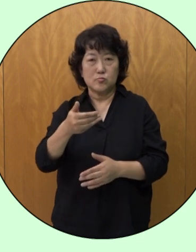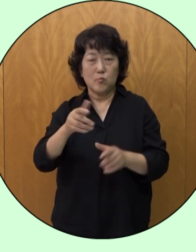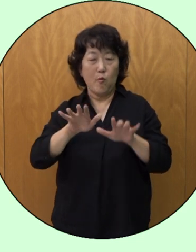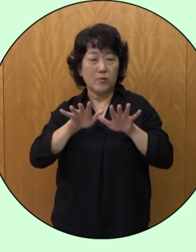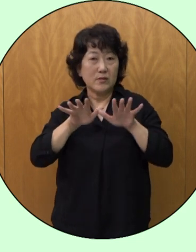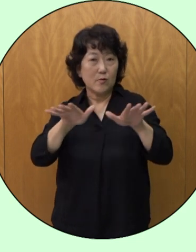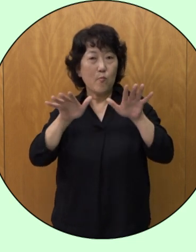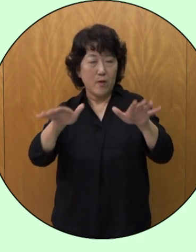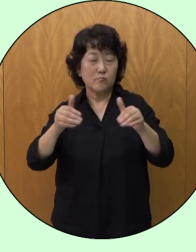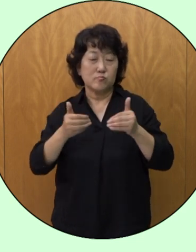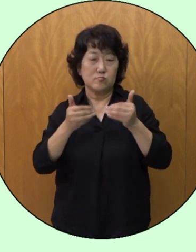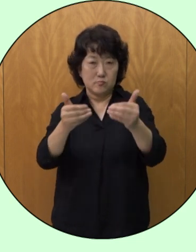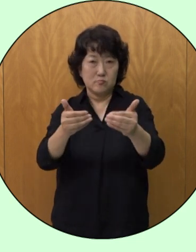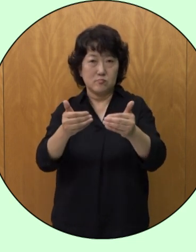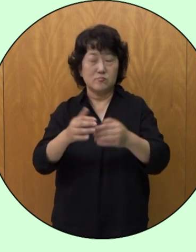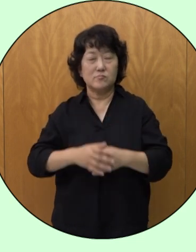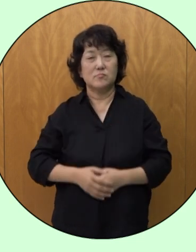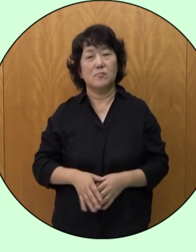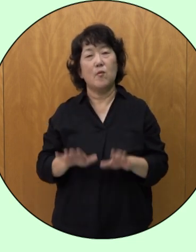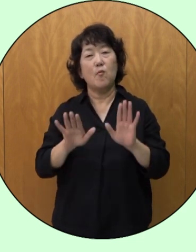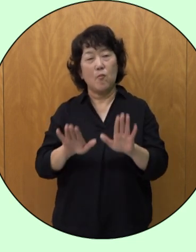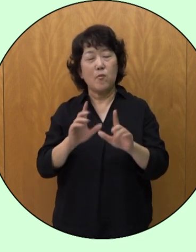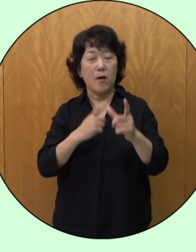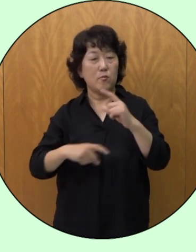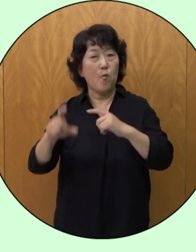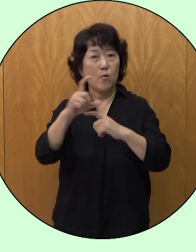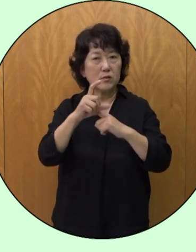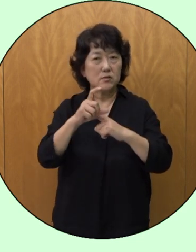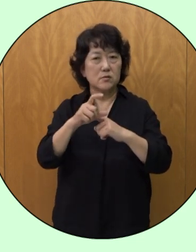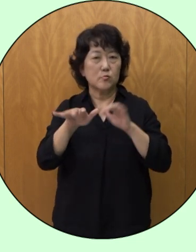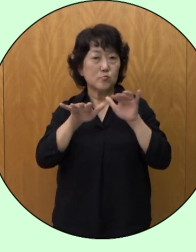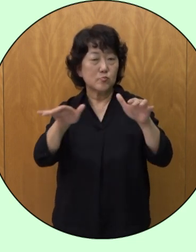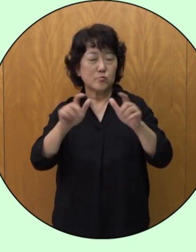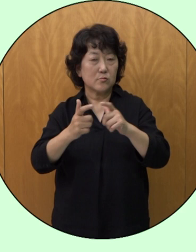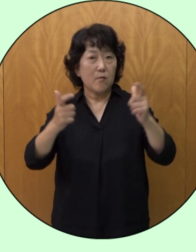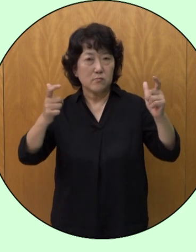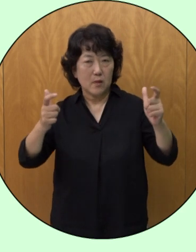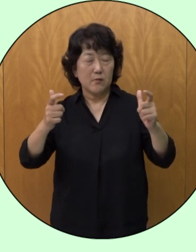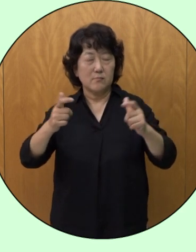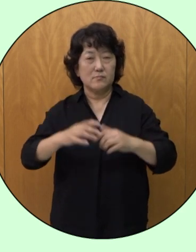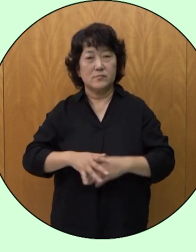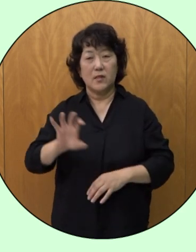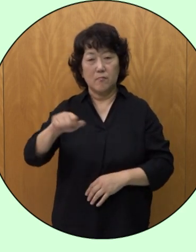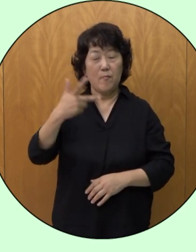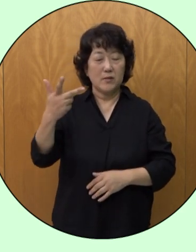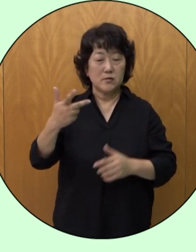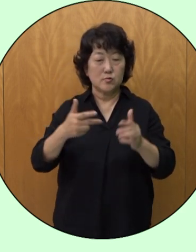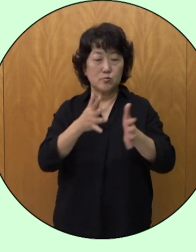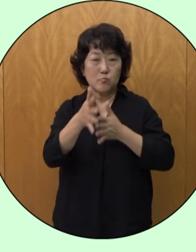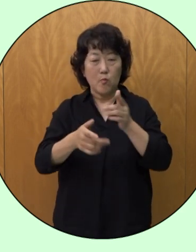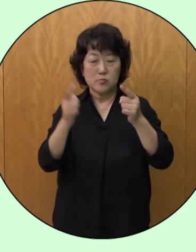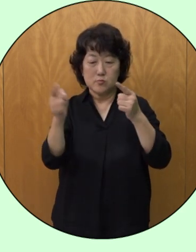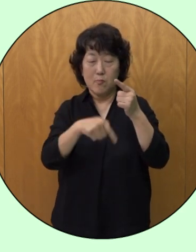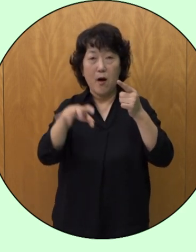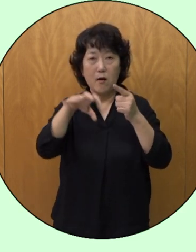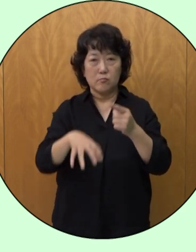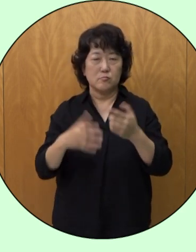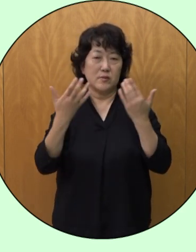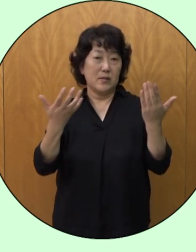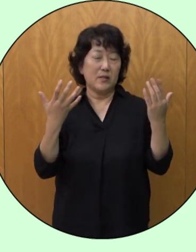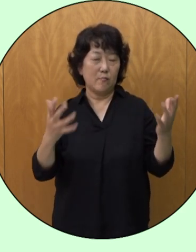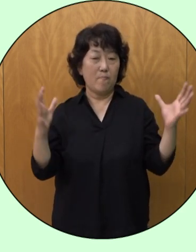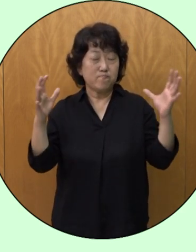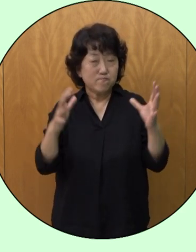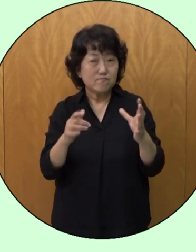行ってまいりましたが、この度より一層の普及拡大や今治スポーツパークのにぎわい